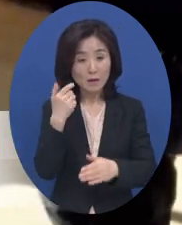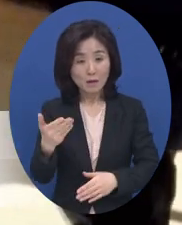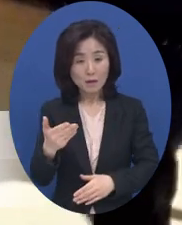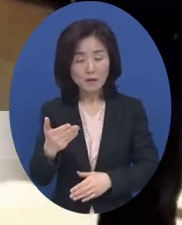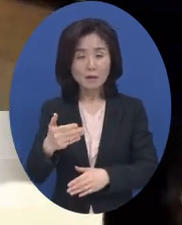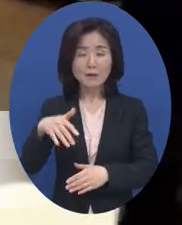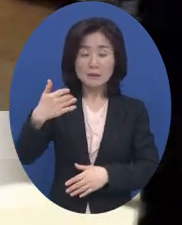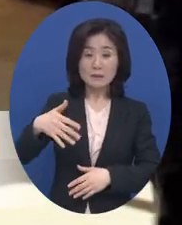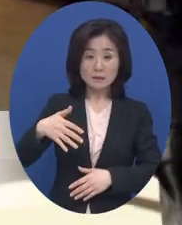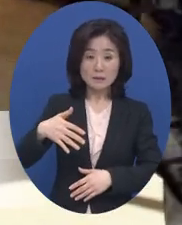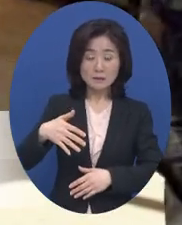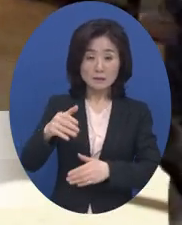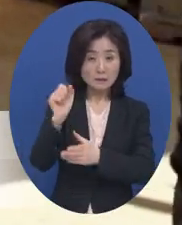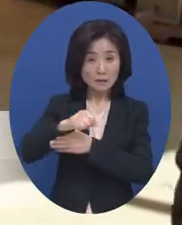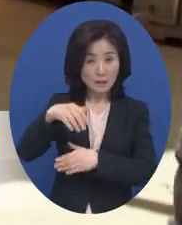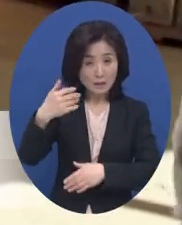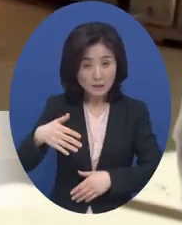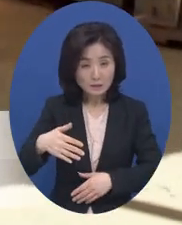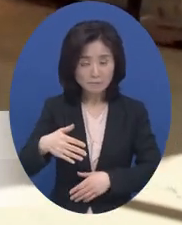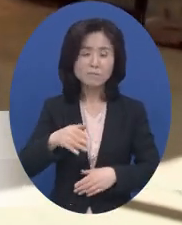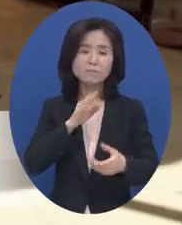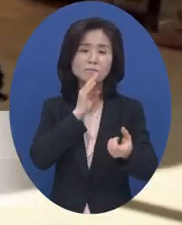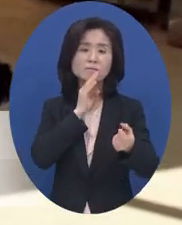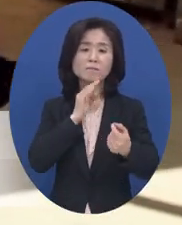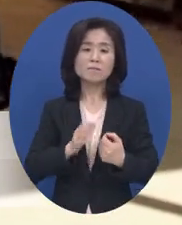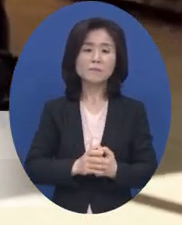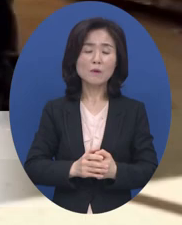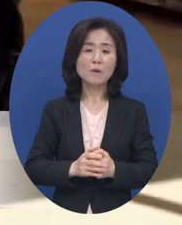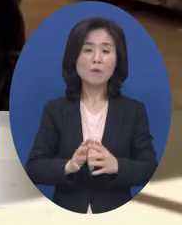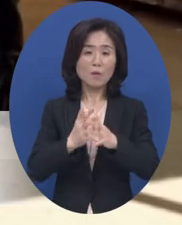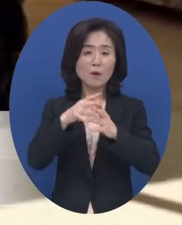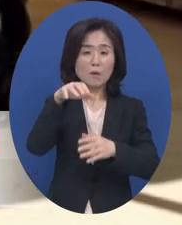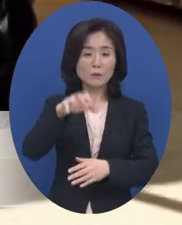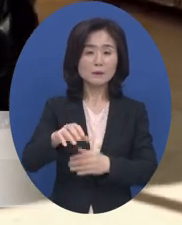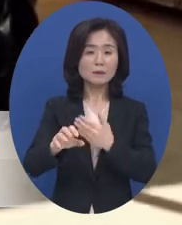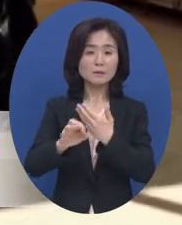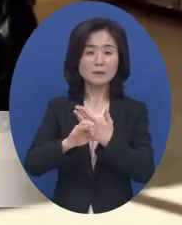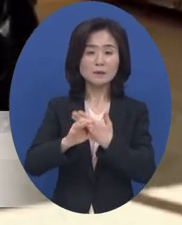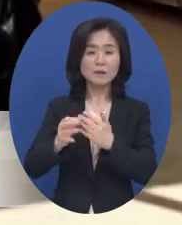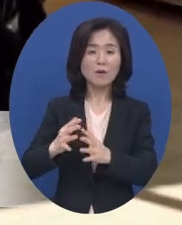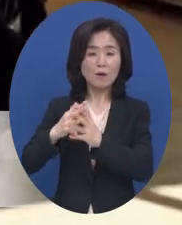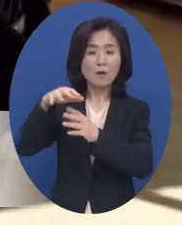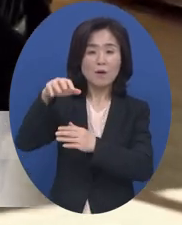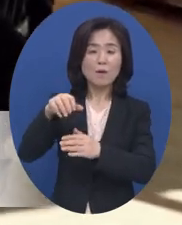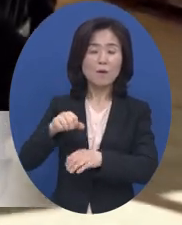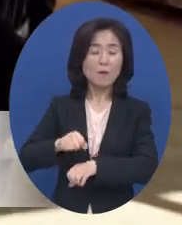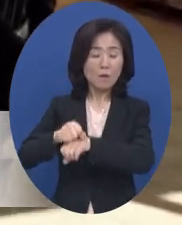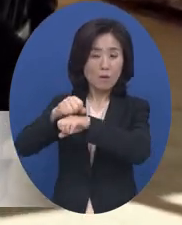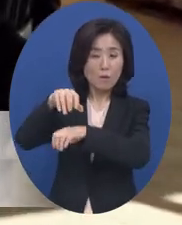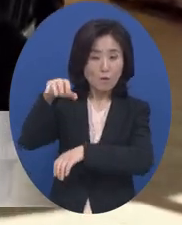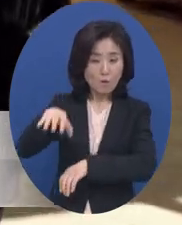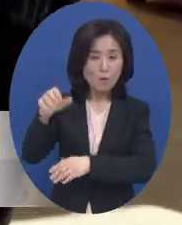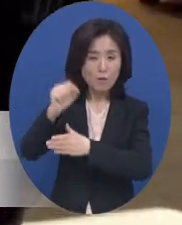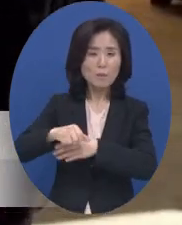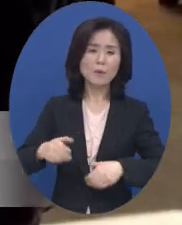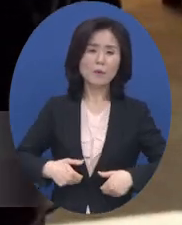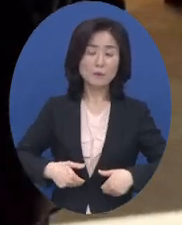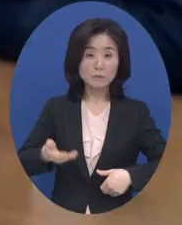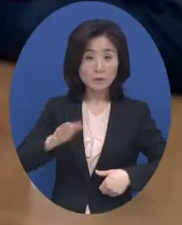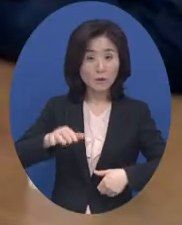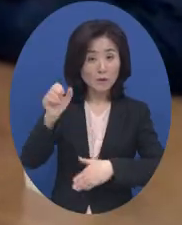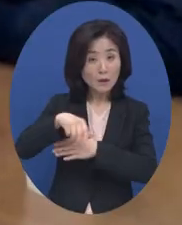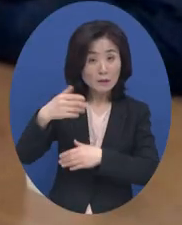허가는 안 받으셨고, 공사장에서는 임시 저장소로 허가를 받으셔야 되는데, 허가는 안 받으신 거죠?